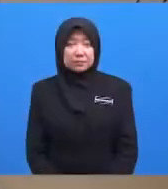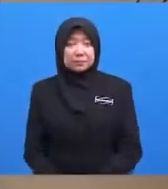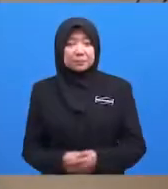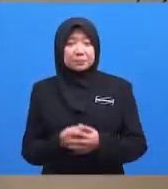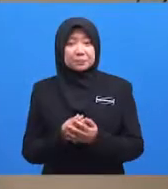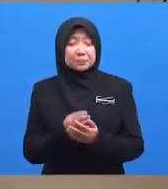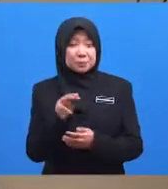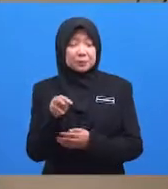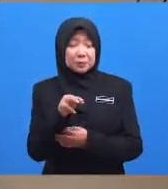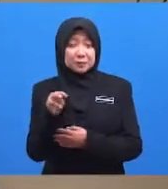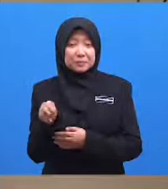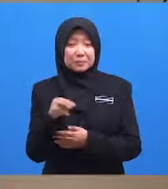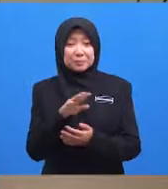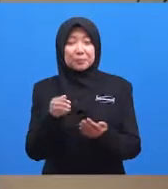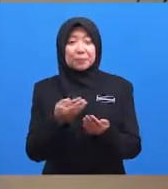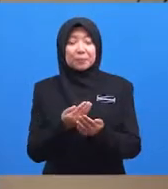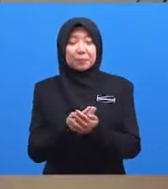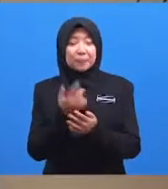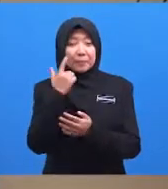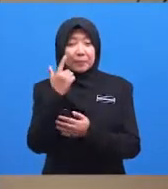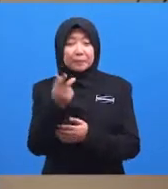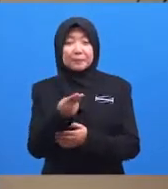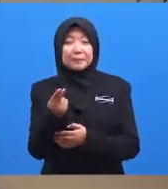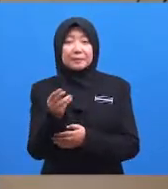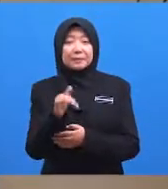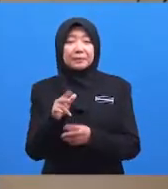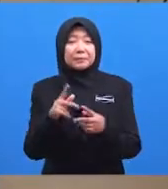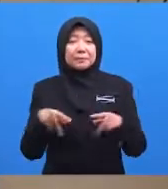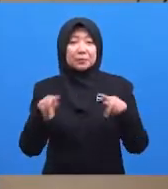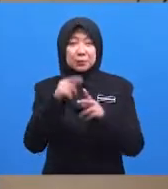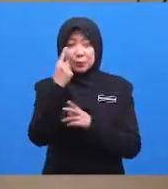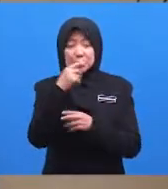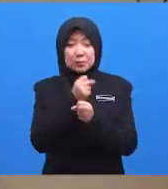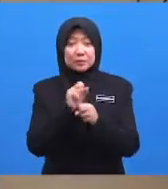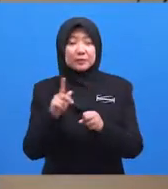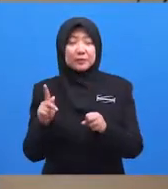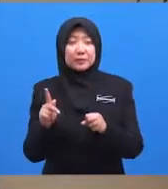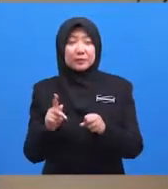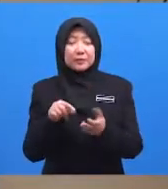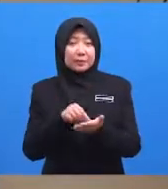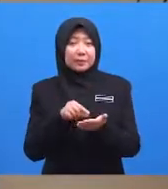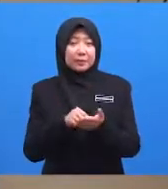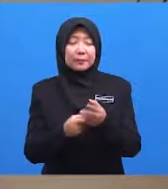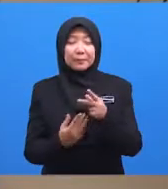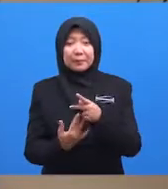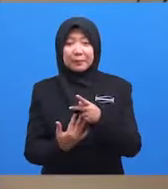Baiklah, murid-murid. Lihat bahan-bahan yang diperlukan untuk menyediakan ayam panggang